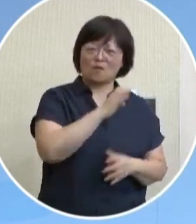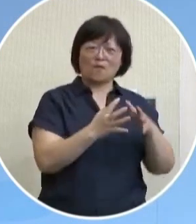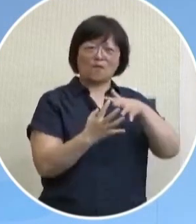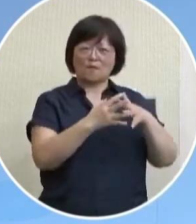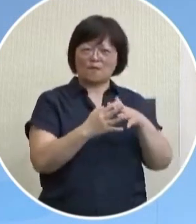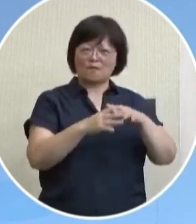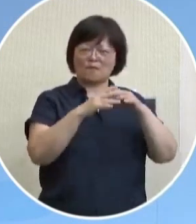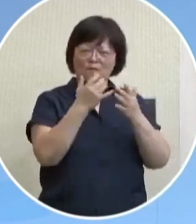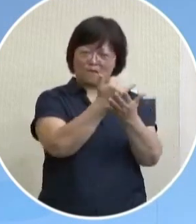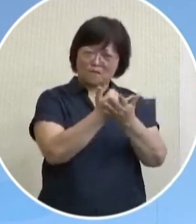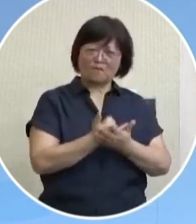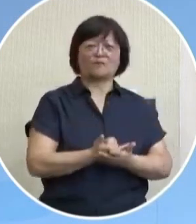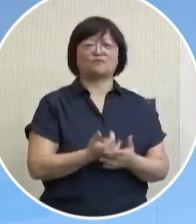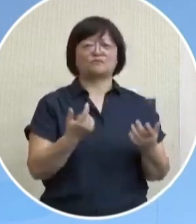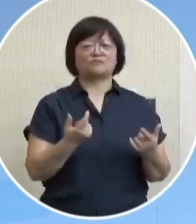户。